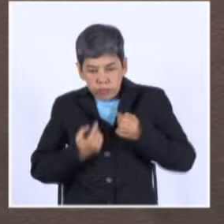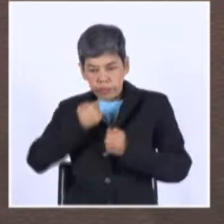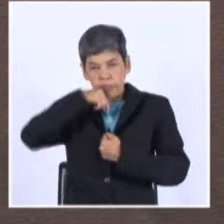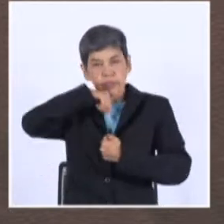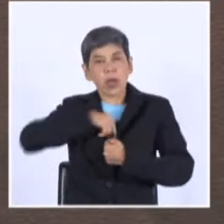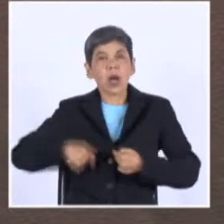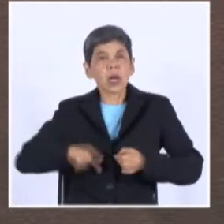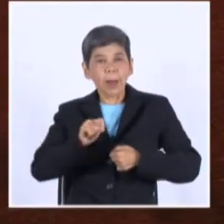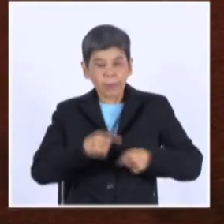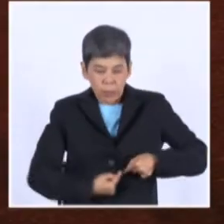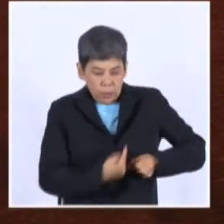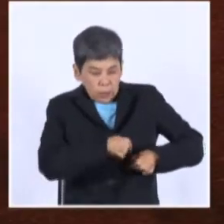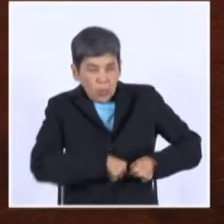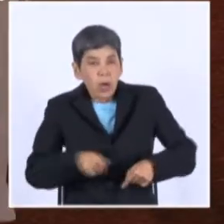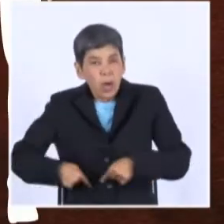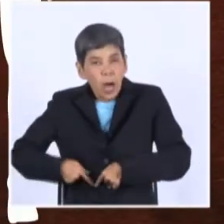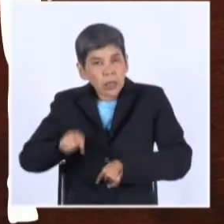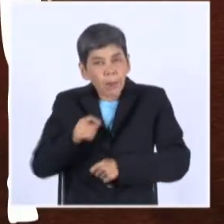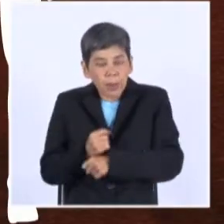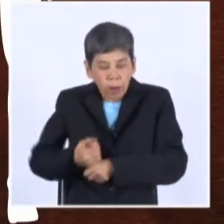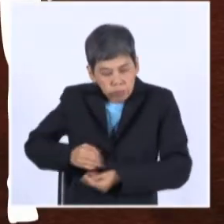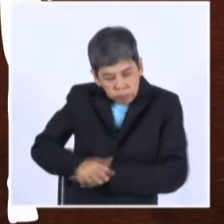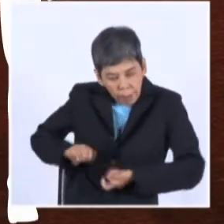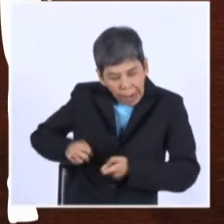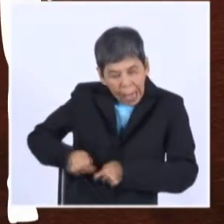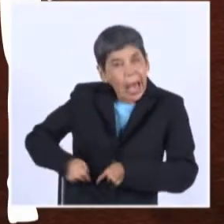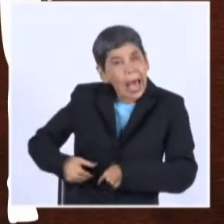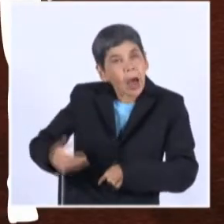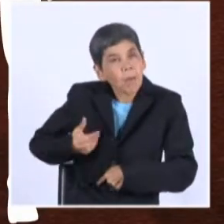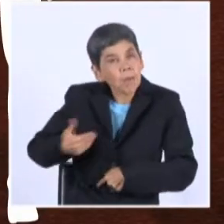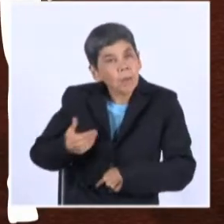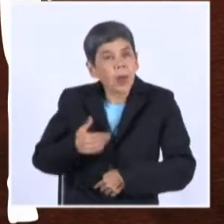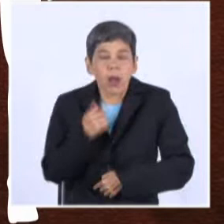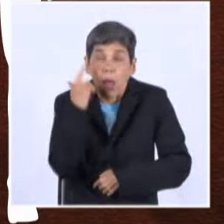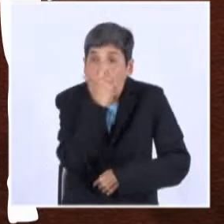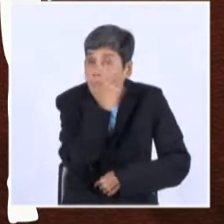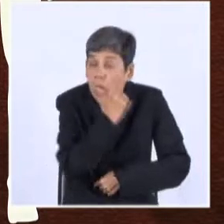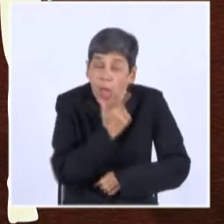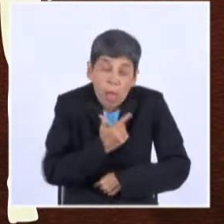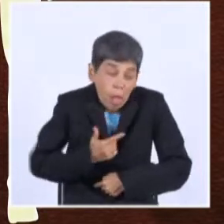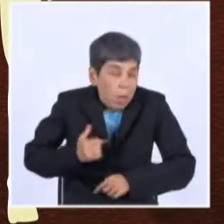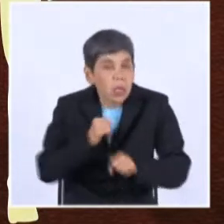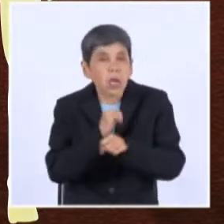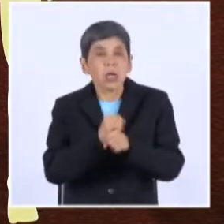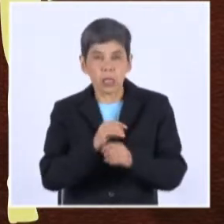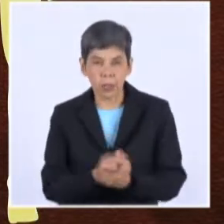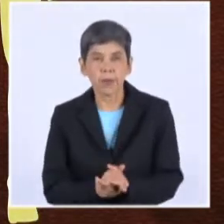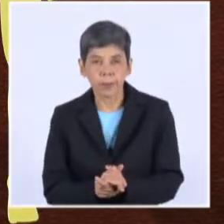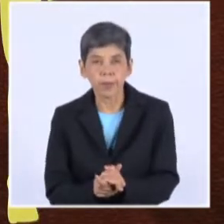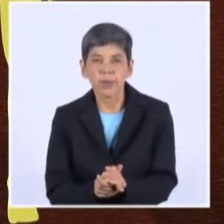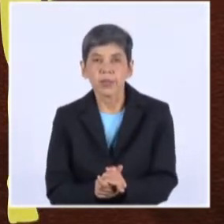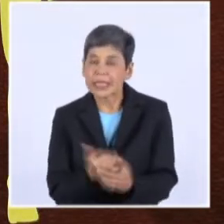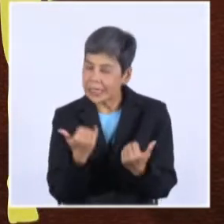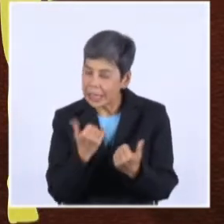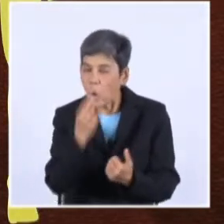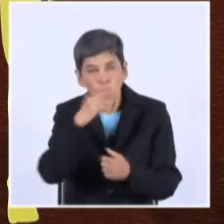สู่ตับทำให้ระบบไหลเวียนโลหิตผิดปกติเกิดอาการตาเหลืองตัวเหลืองนั่นก็คือภาวะดีซ่านนั่นเองและ